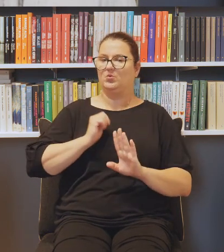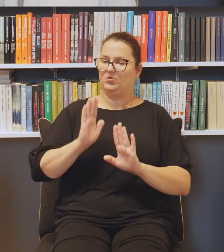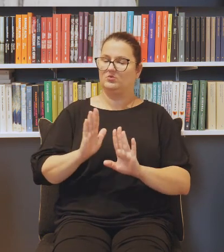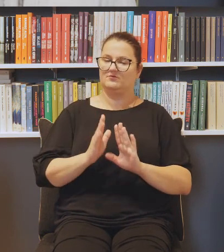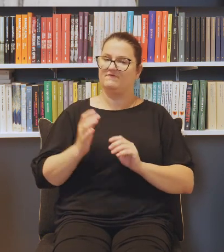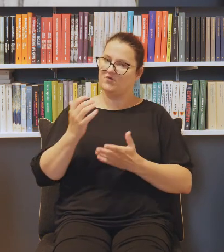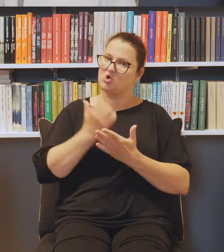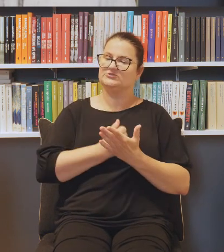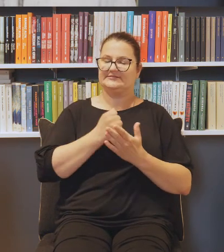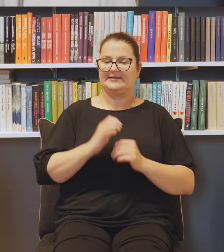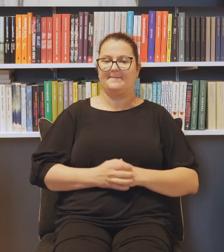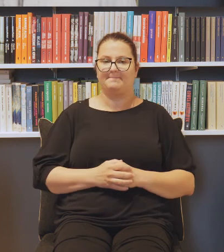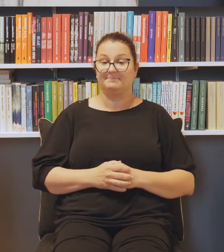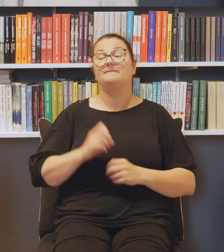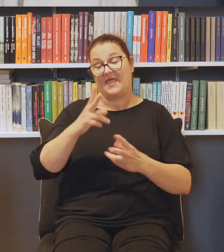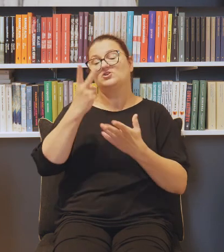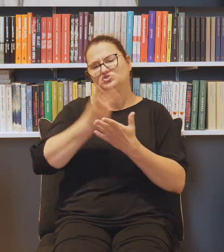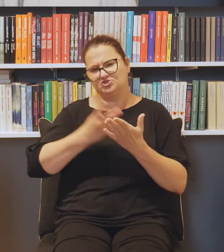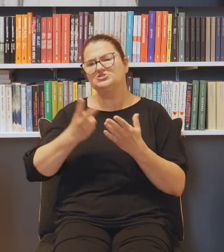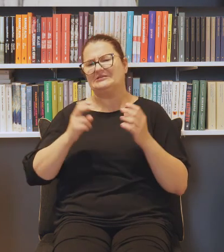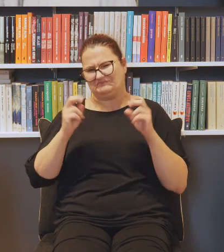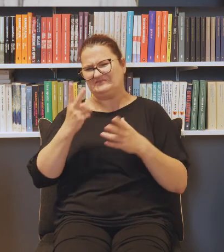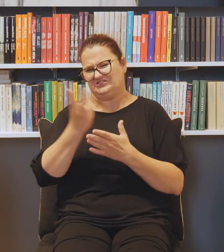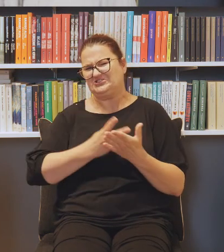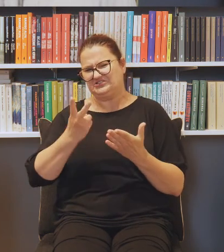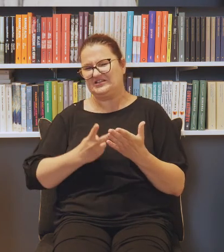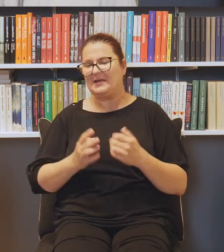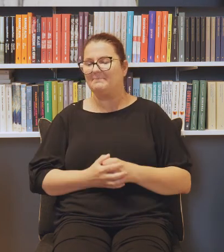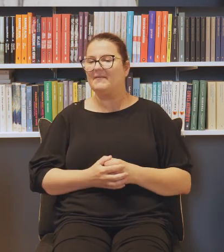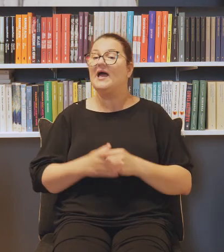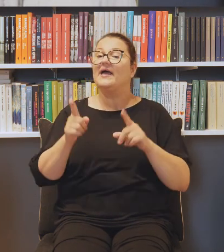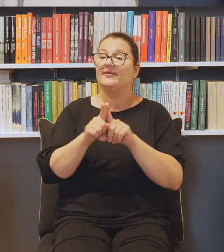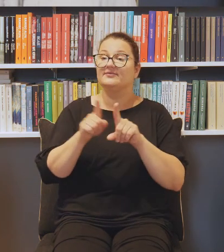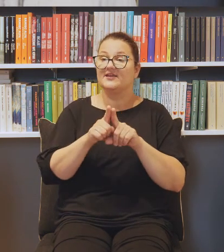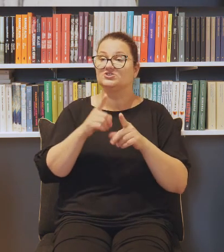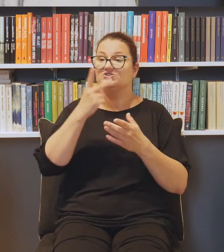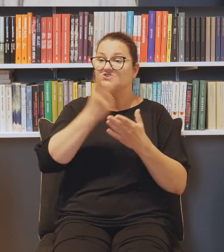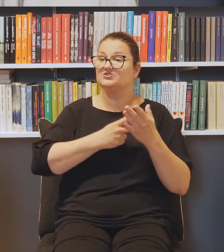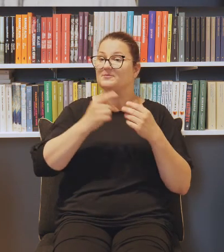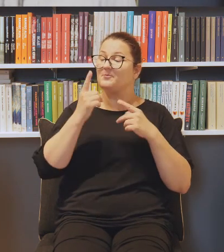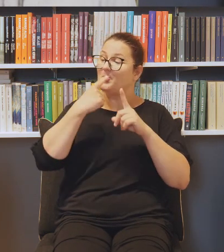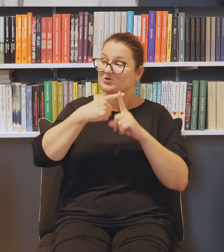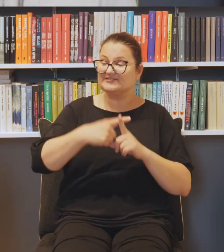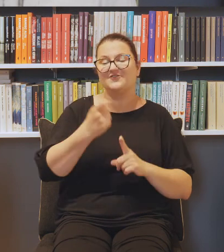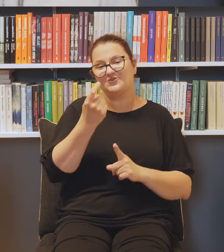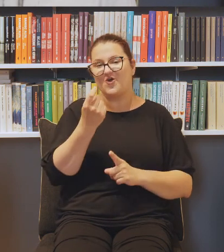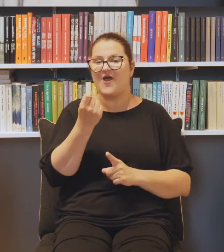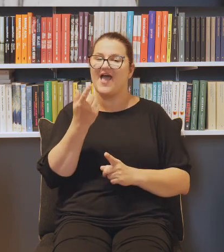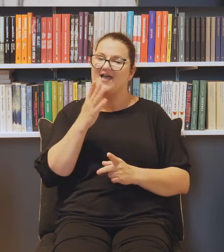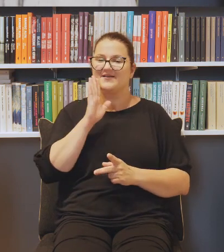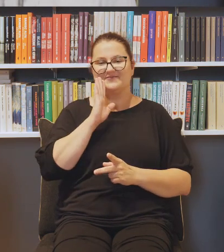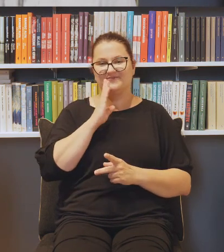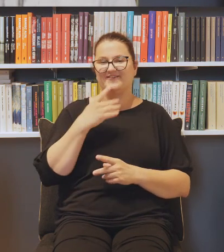użyć, więc czytam, więc raczej. Ale też czytanie pozytywnych recenzji to jest tak trochę narcystyczne,